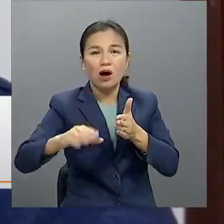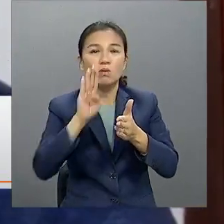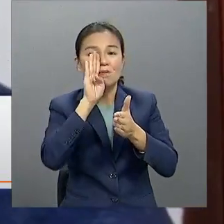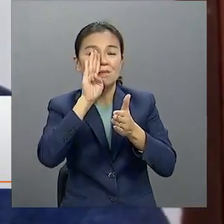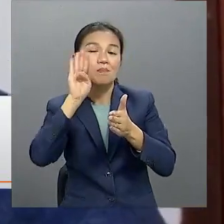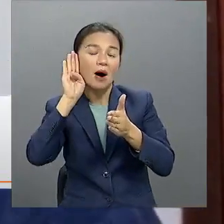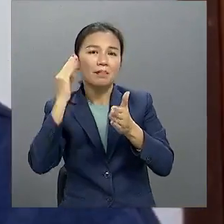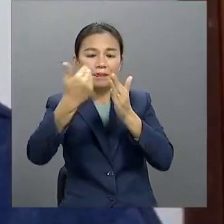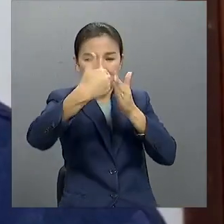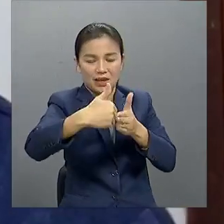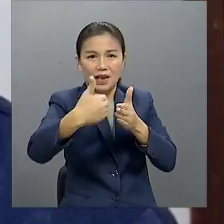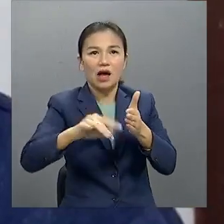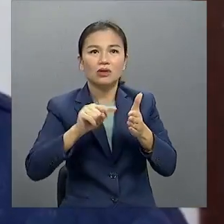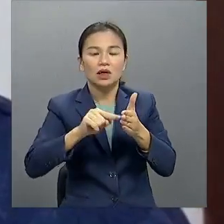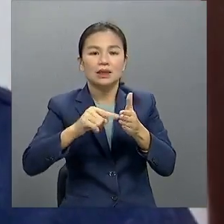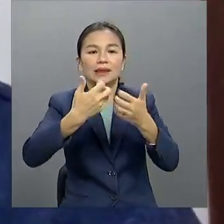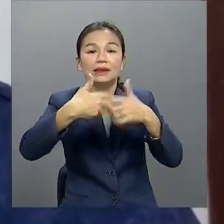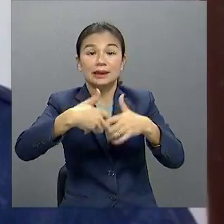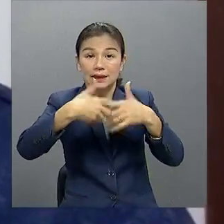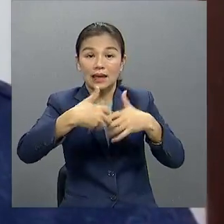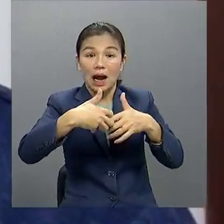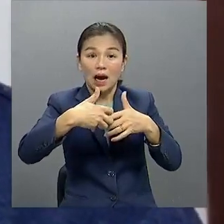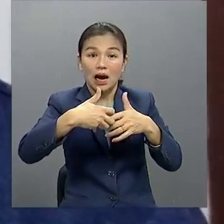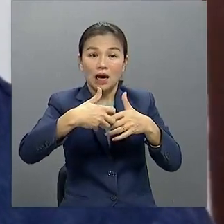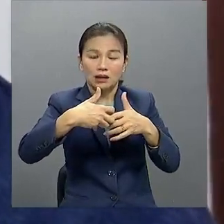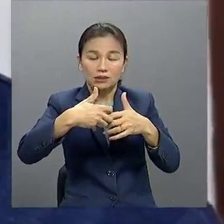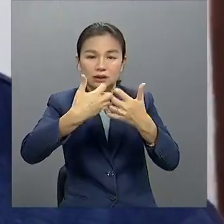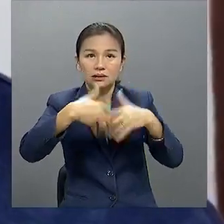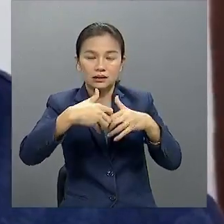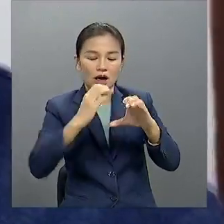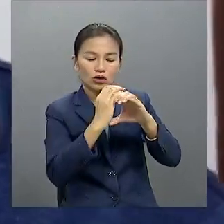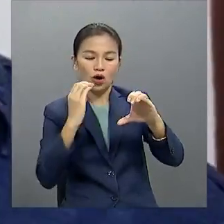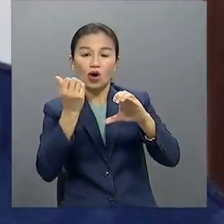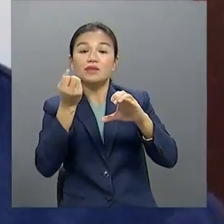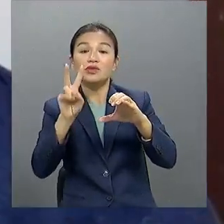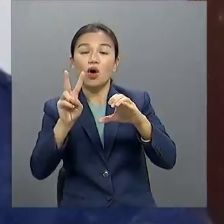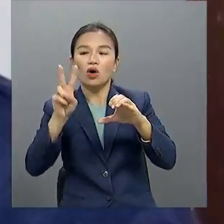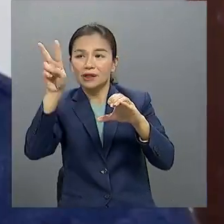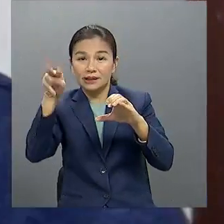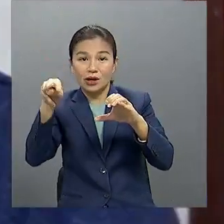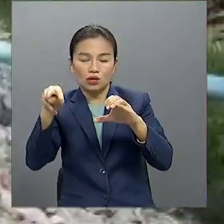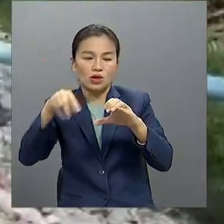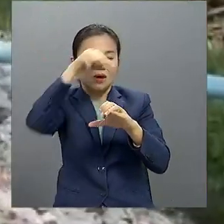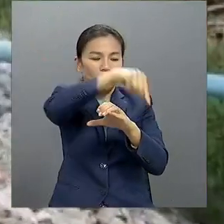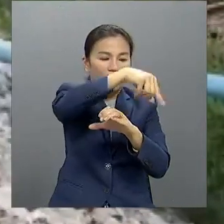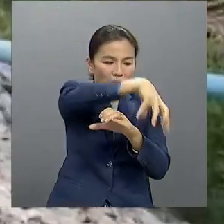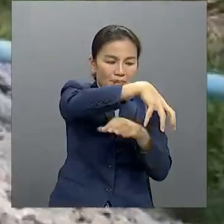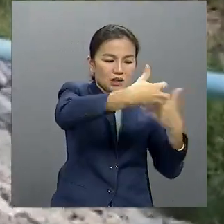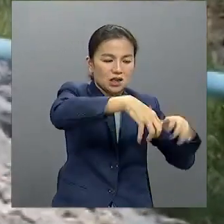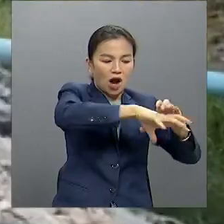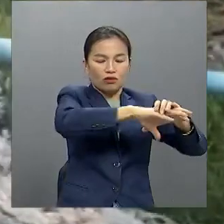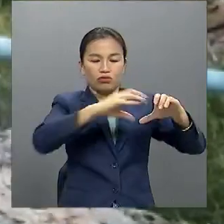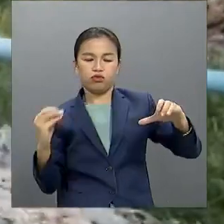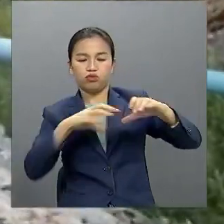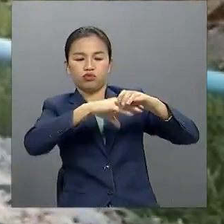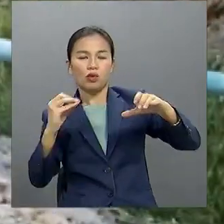ช้เครื่องสูบน้ำขนาด12นิ้วขนาดท่อ12นิ้วนะครับสูบเพื่อเลี้ยงดึงน้ำเค็มออกครับ